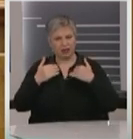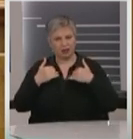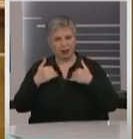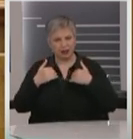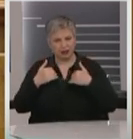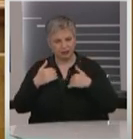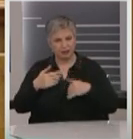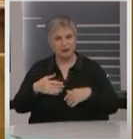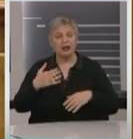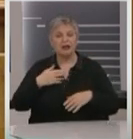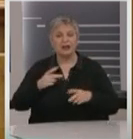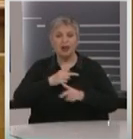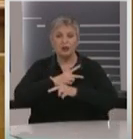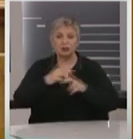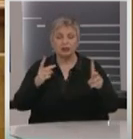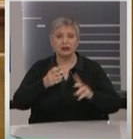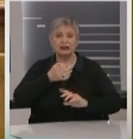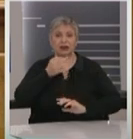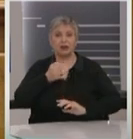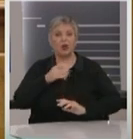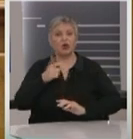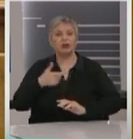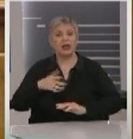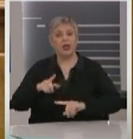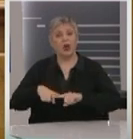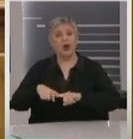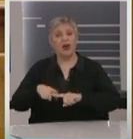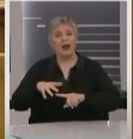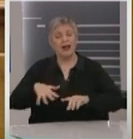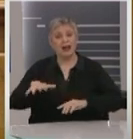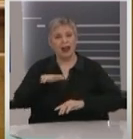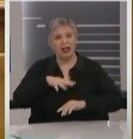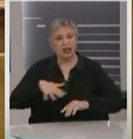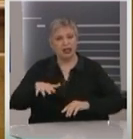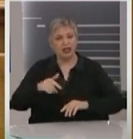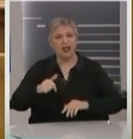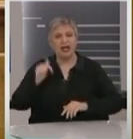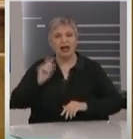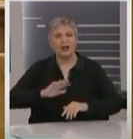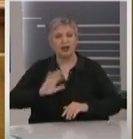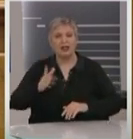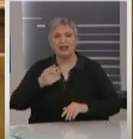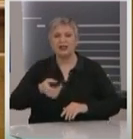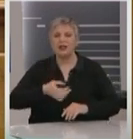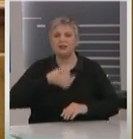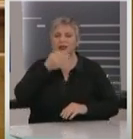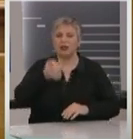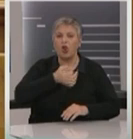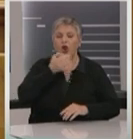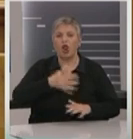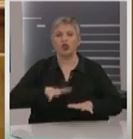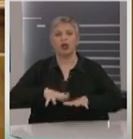μνημονίων και της κατάστασης εξαίρεσης που βίωσε η χώρα δεν είναι λόγια προπαγάνδας και